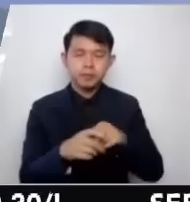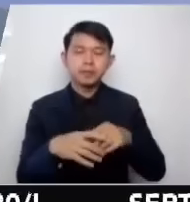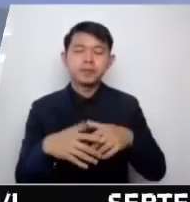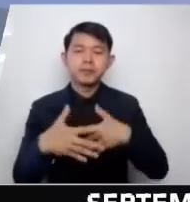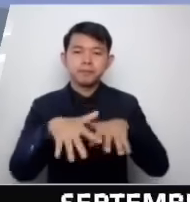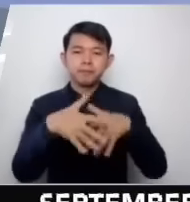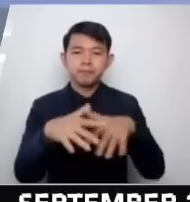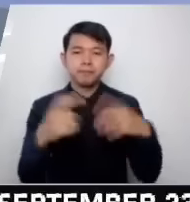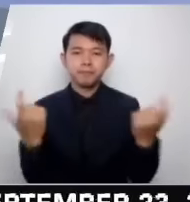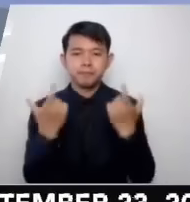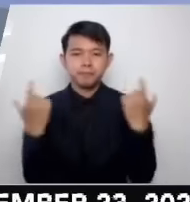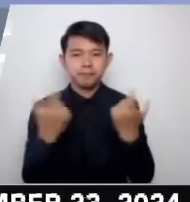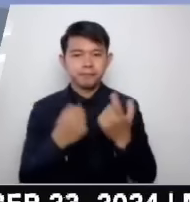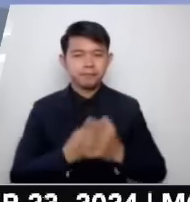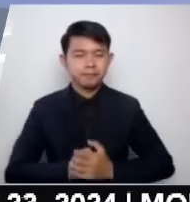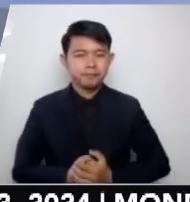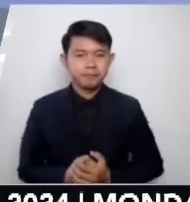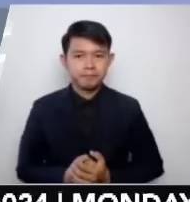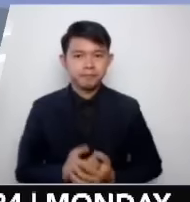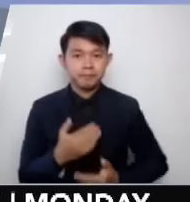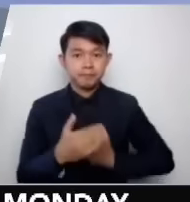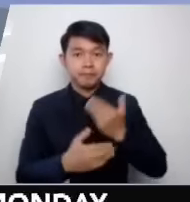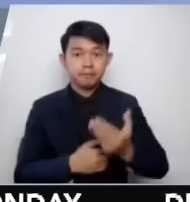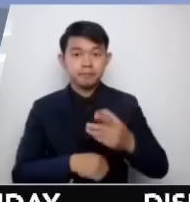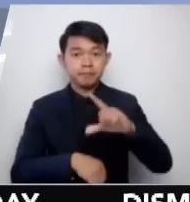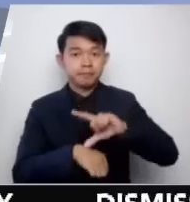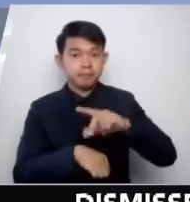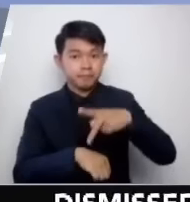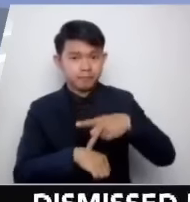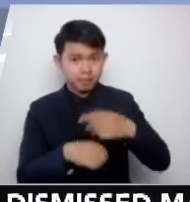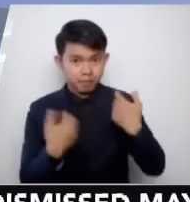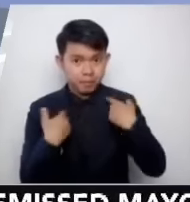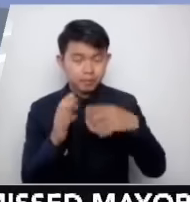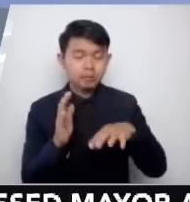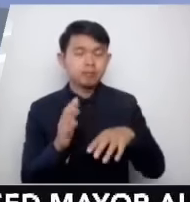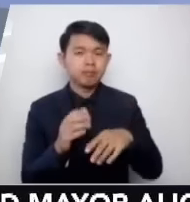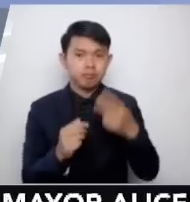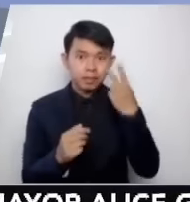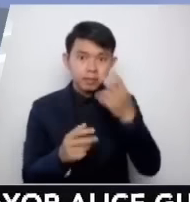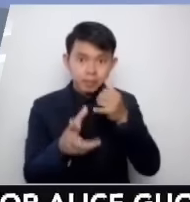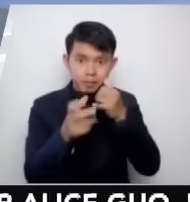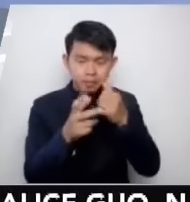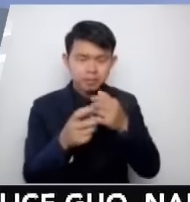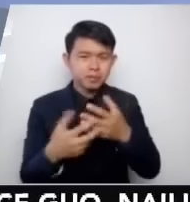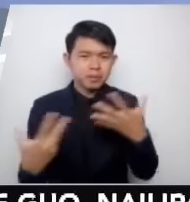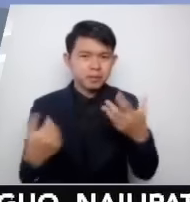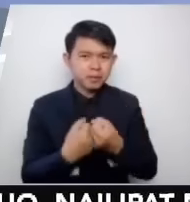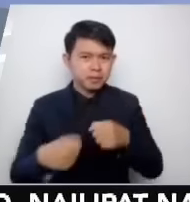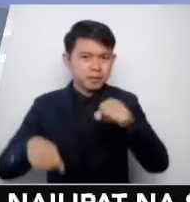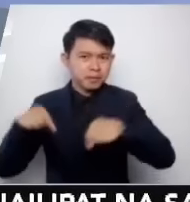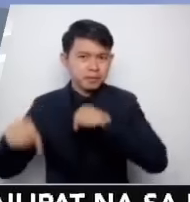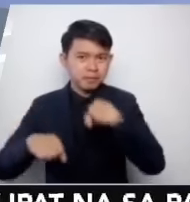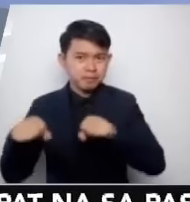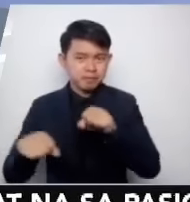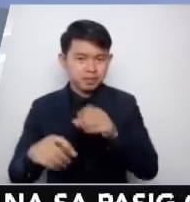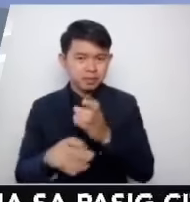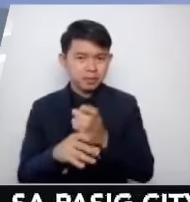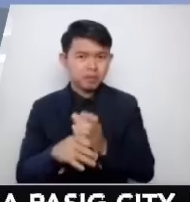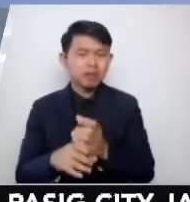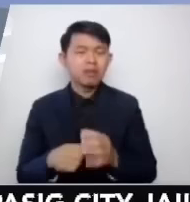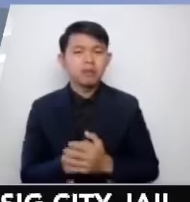Nahuikam sa Las Piñas ang pagbangga ng utility van sa isang siklista. Desidido siyang magreklamo, lalo't tinakbuhan siya